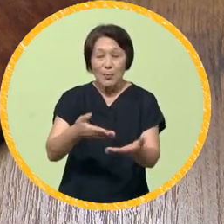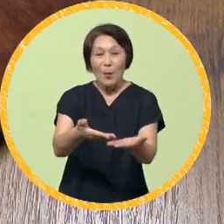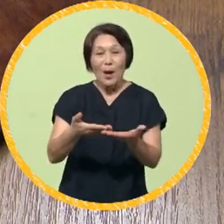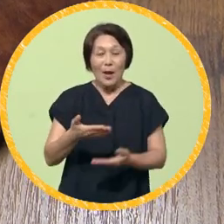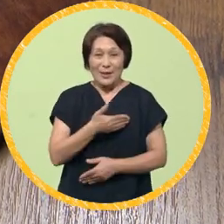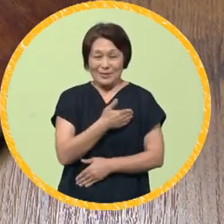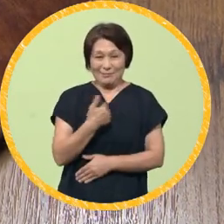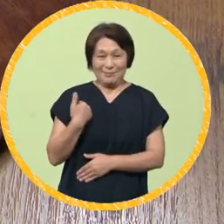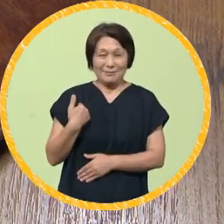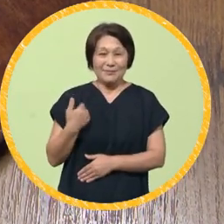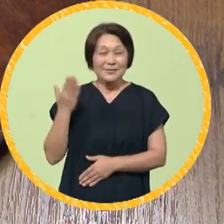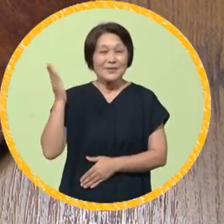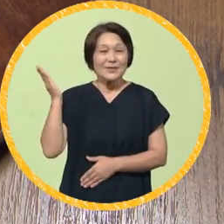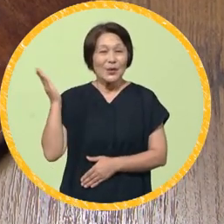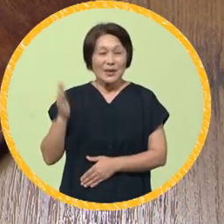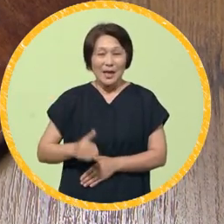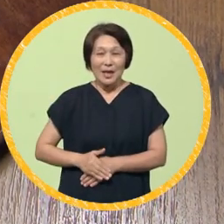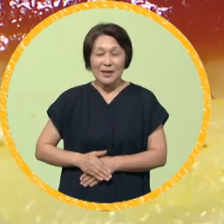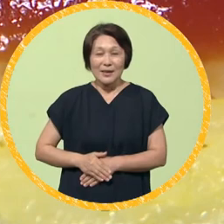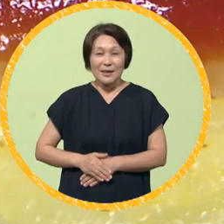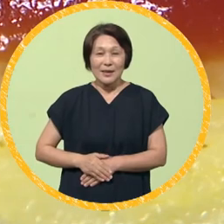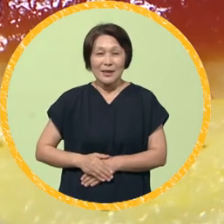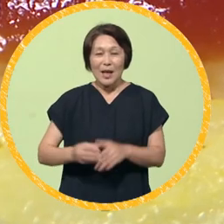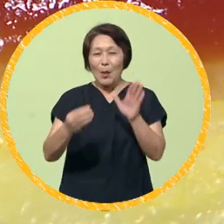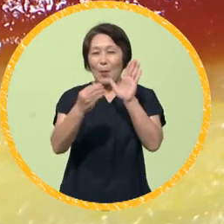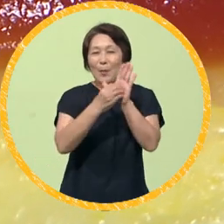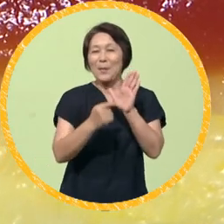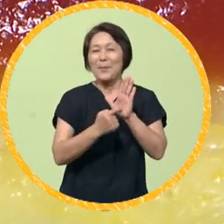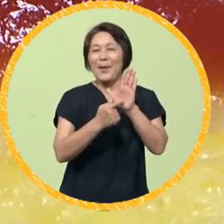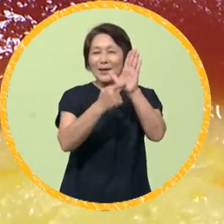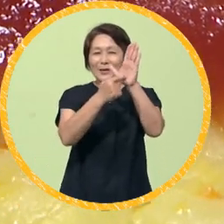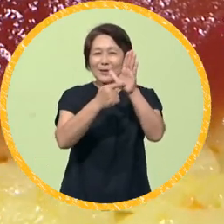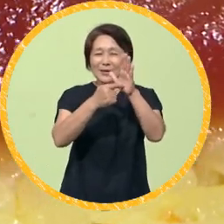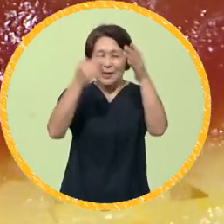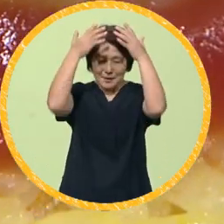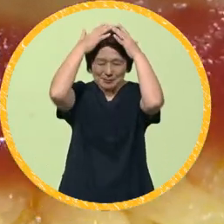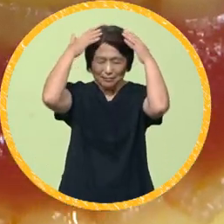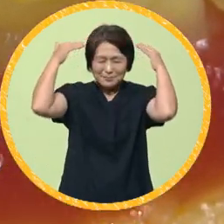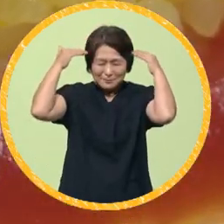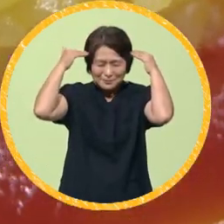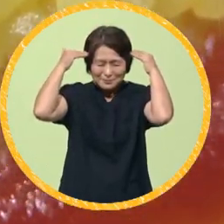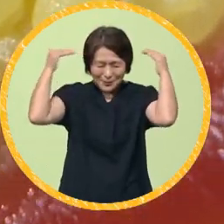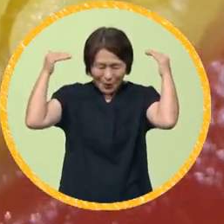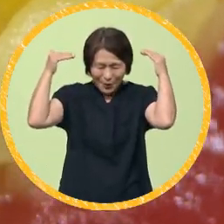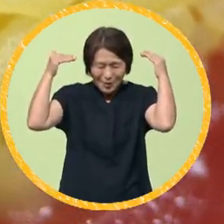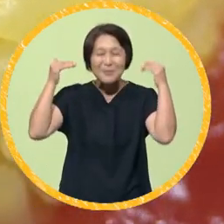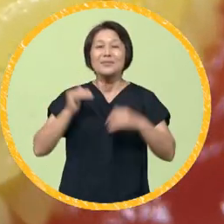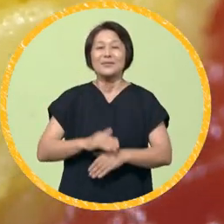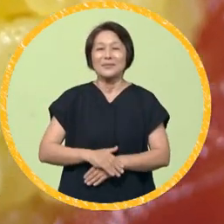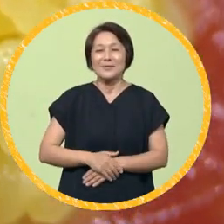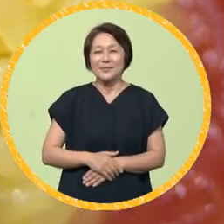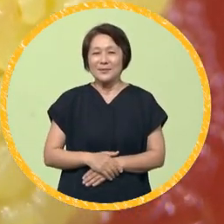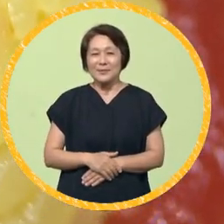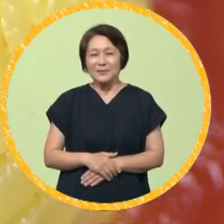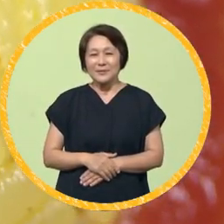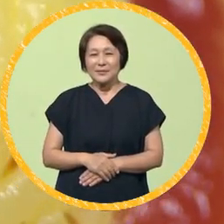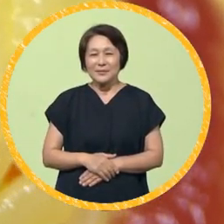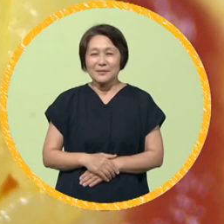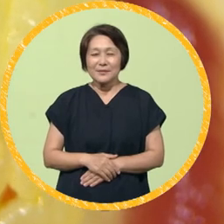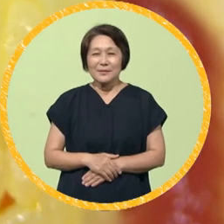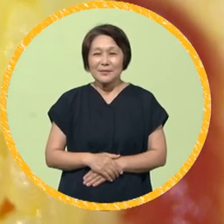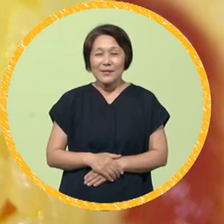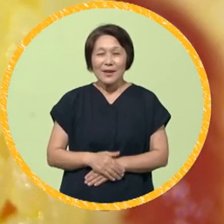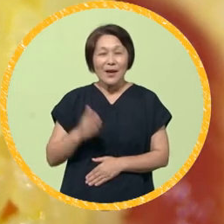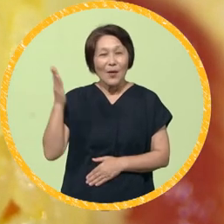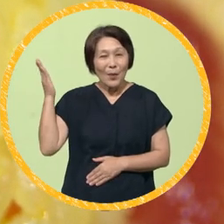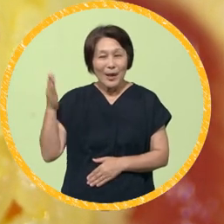ントは、 まずトレードマークですね、ルフィのトレードマークの、 いや、ここですよね、はい、麦わら帽子をイメージして、